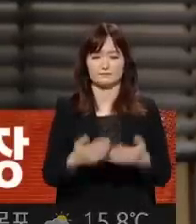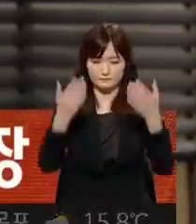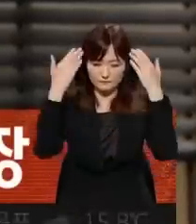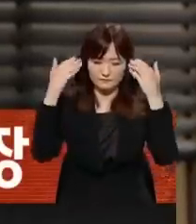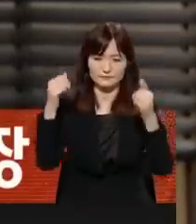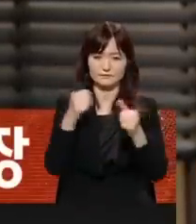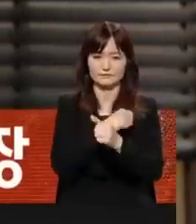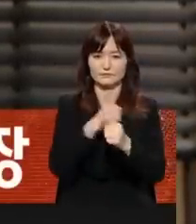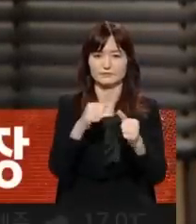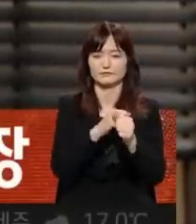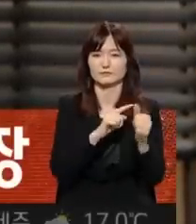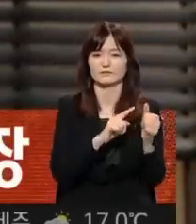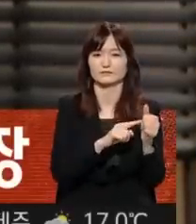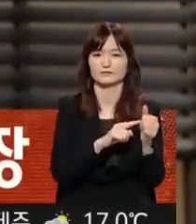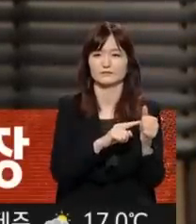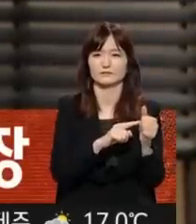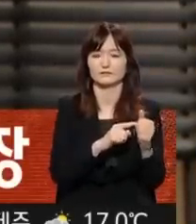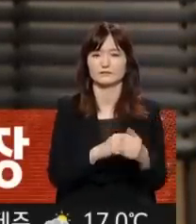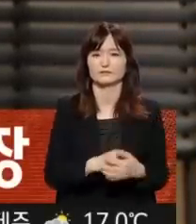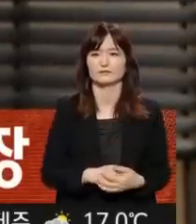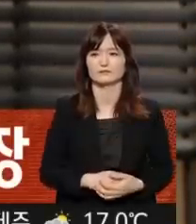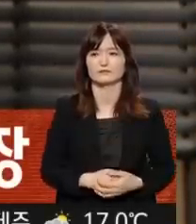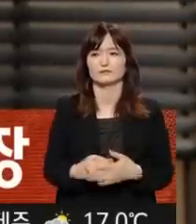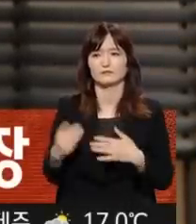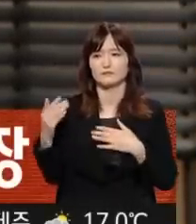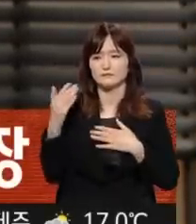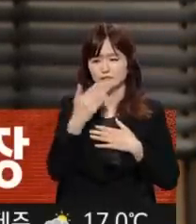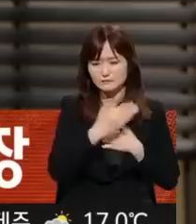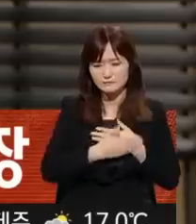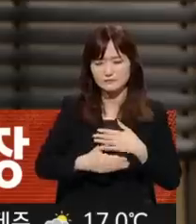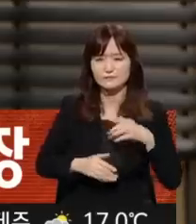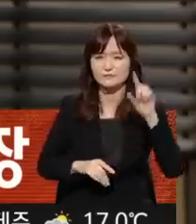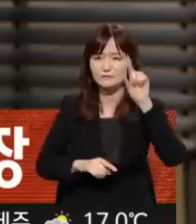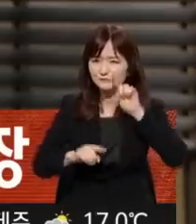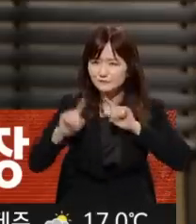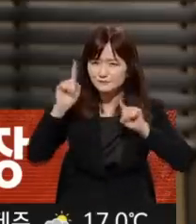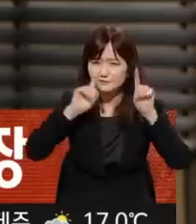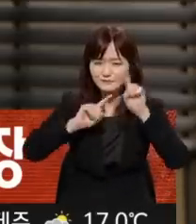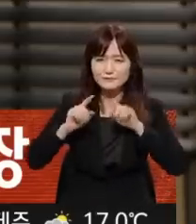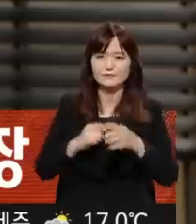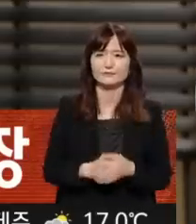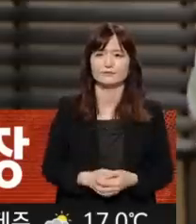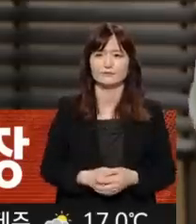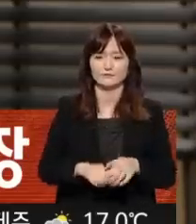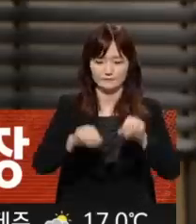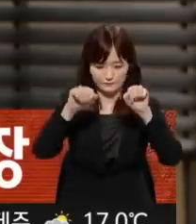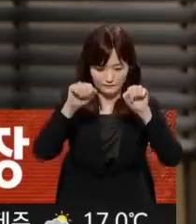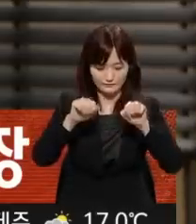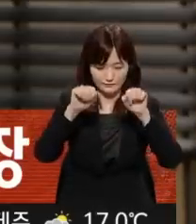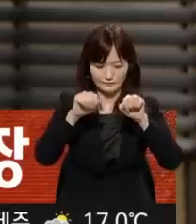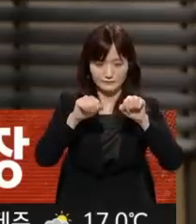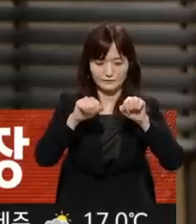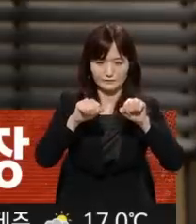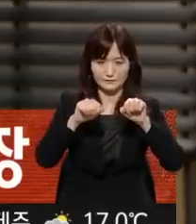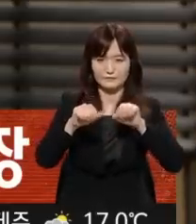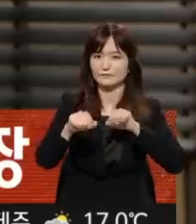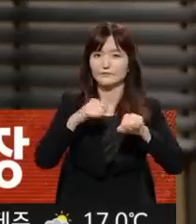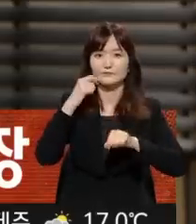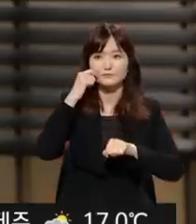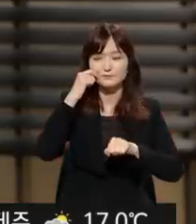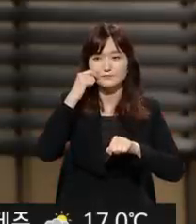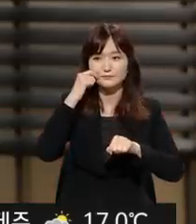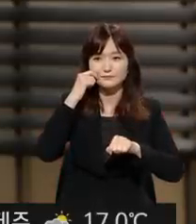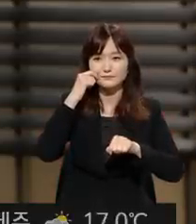학교 폭력을 당한 상황에서 일단 신체에 좀 어느 정도 손상을 입어서 체육과 활동을 할 수 없겠다 이렇게 보니 얘기했더니